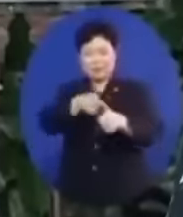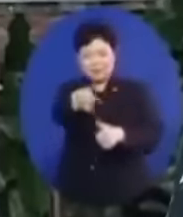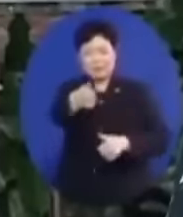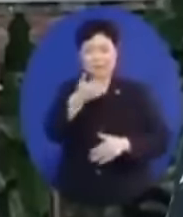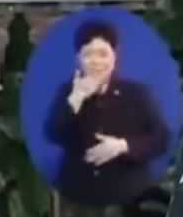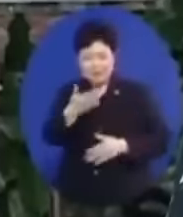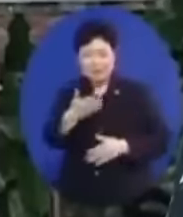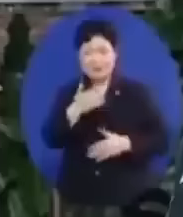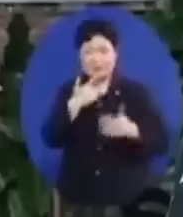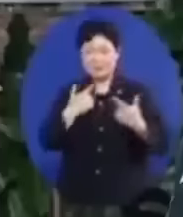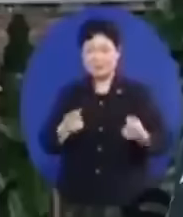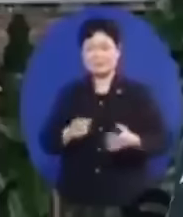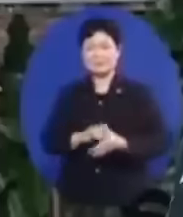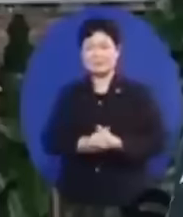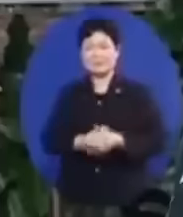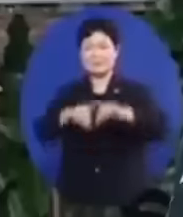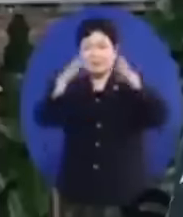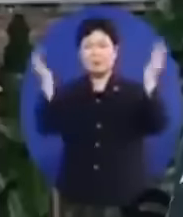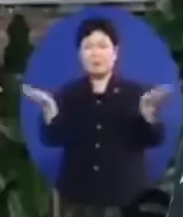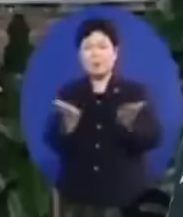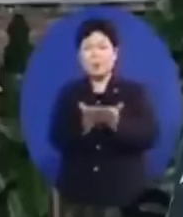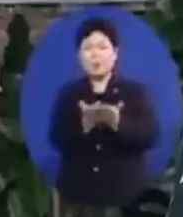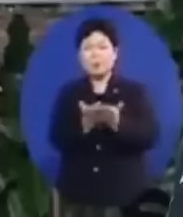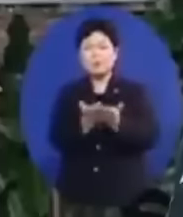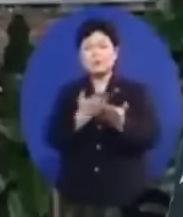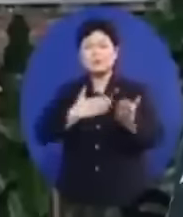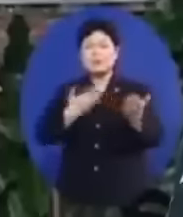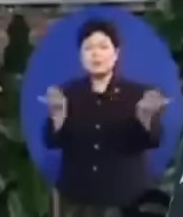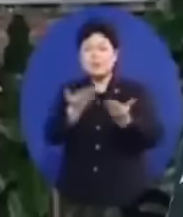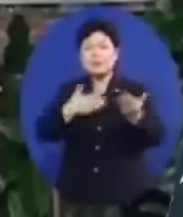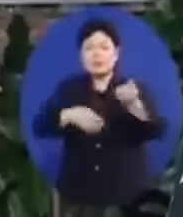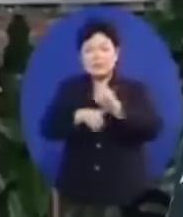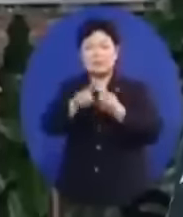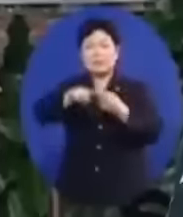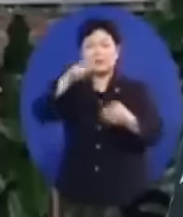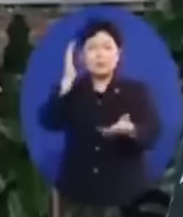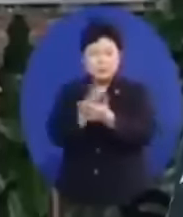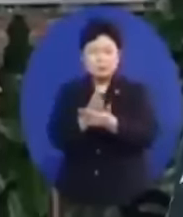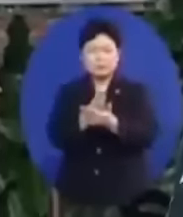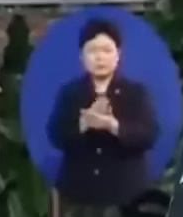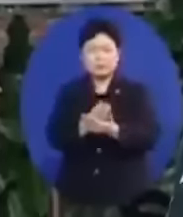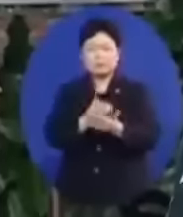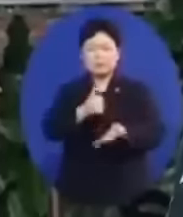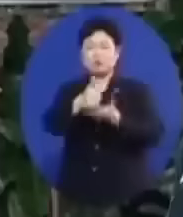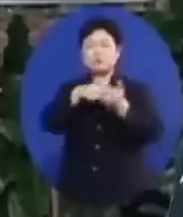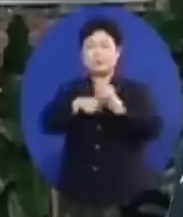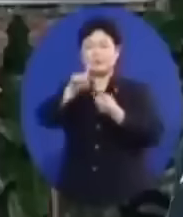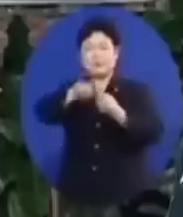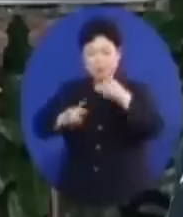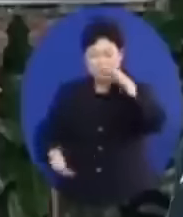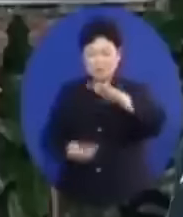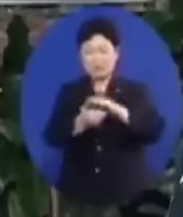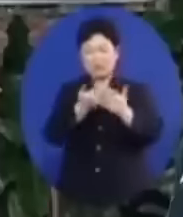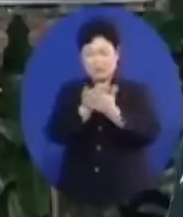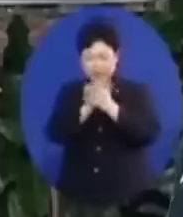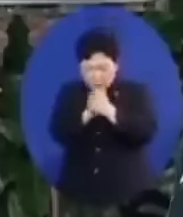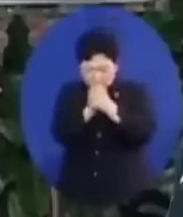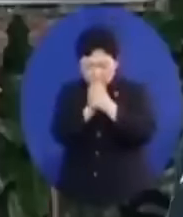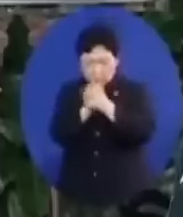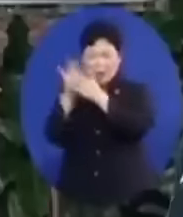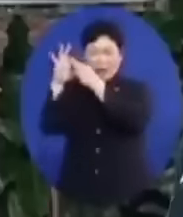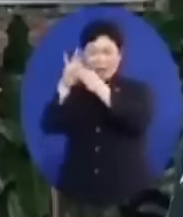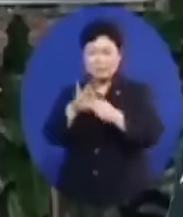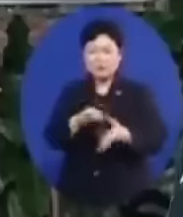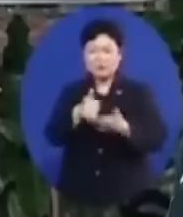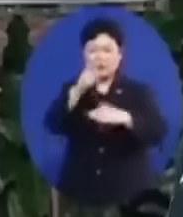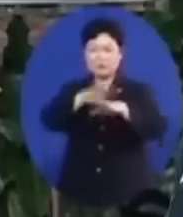것입니다. 모든 일에 내 뜻대로 마옵시고 주님 뜻대로 이루어달라고 기도하면서